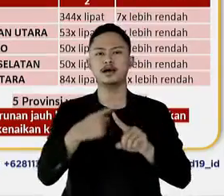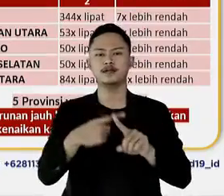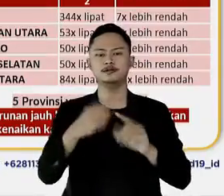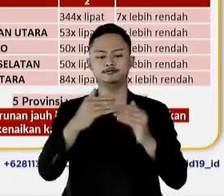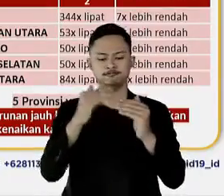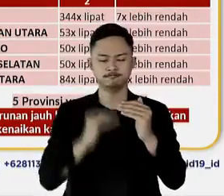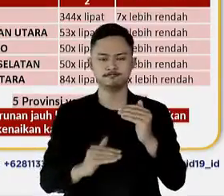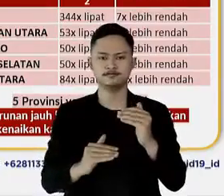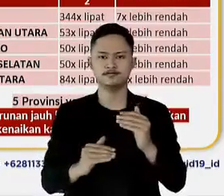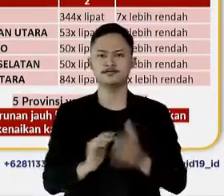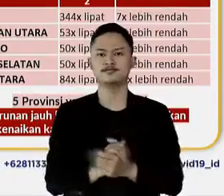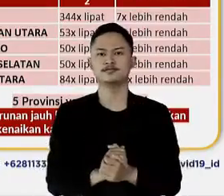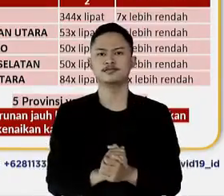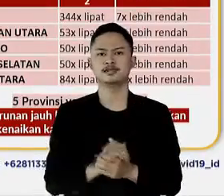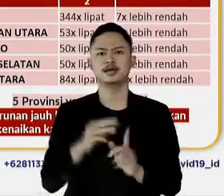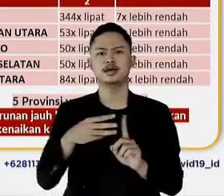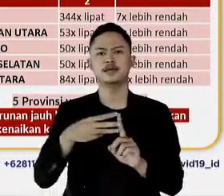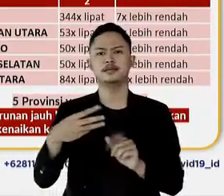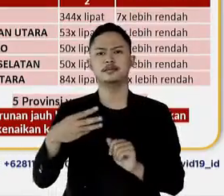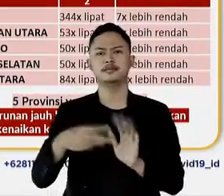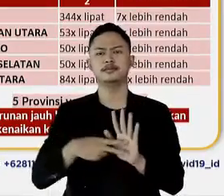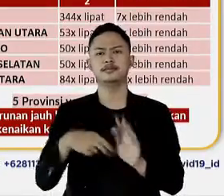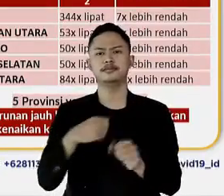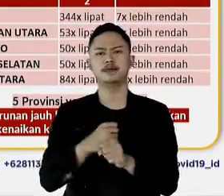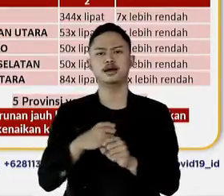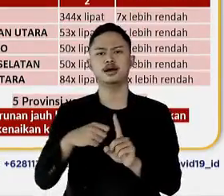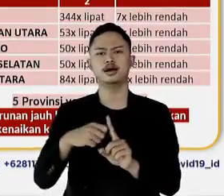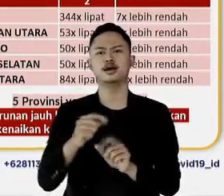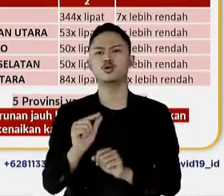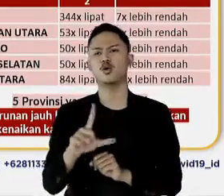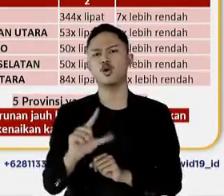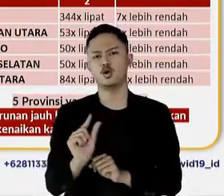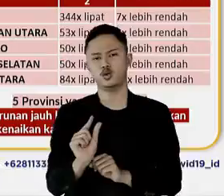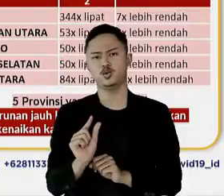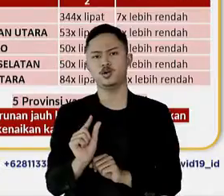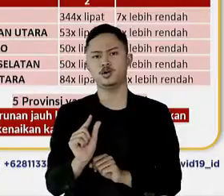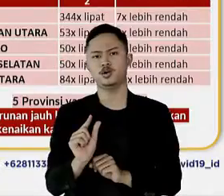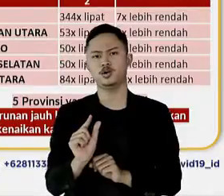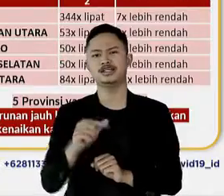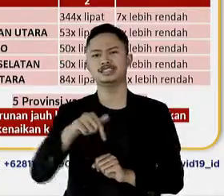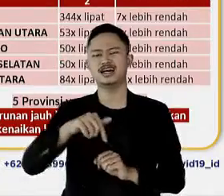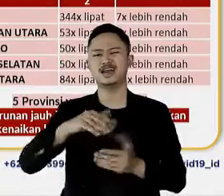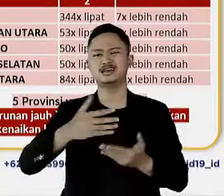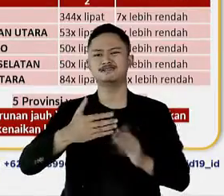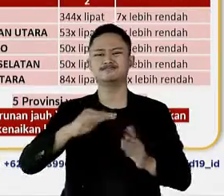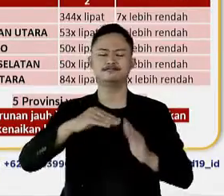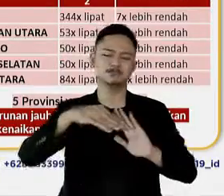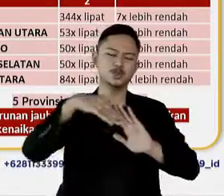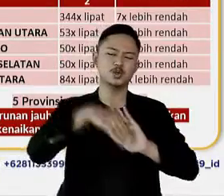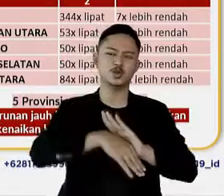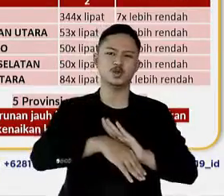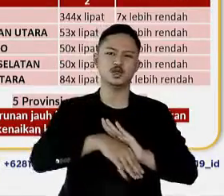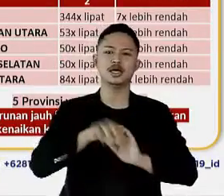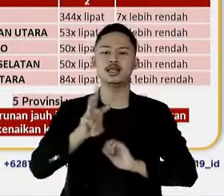rendah Bengkulu sebelumnya meningkat 12 kali lipat saat ini berhasil turun 36 kali